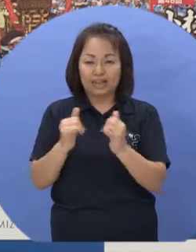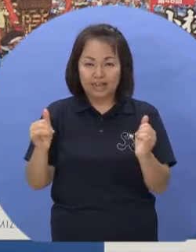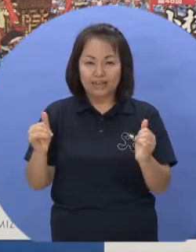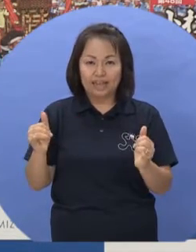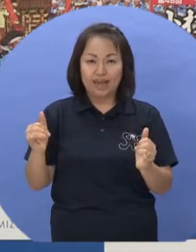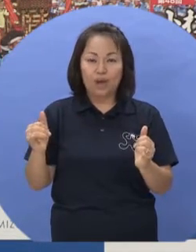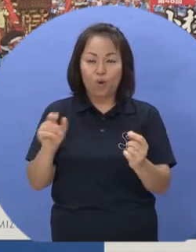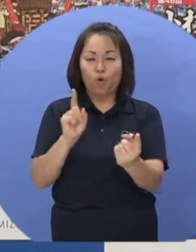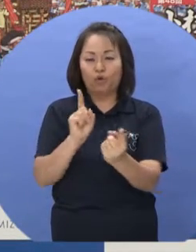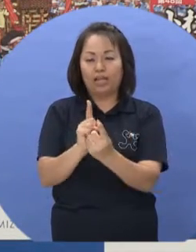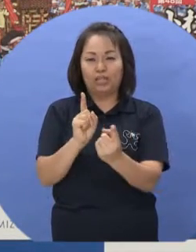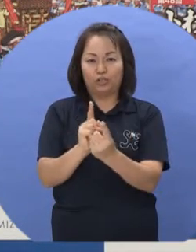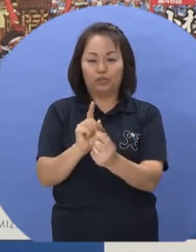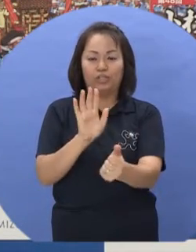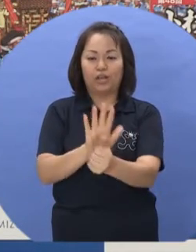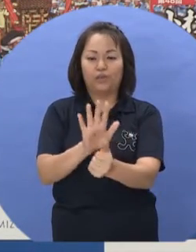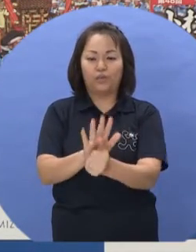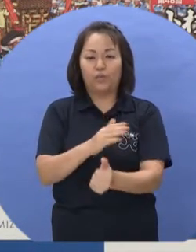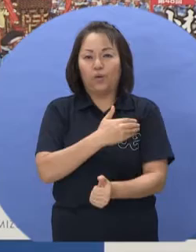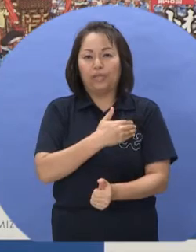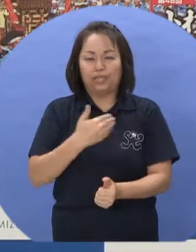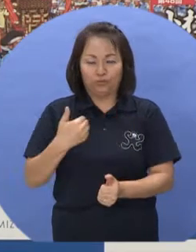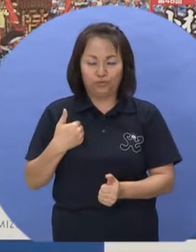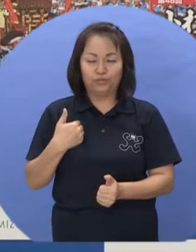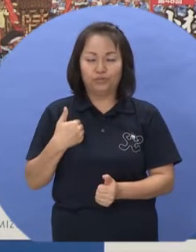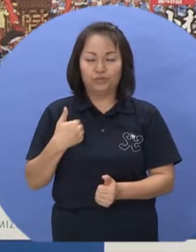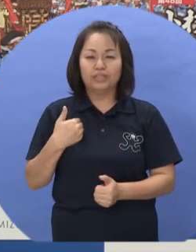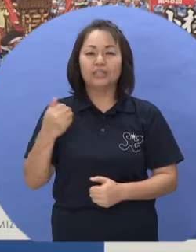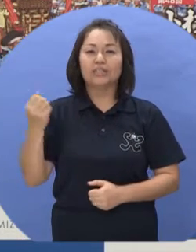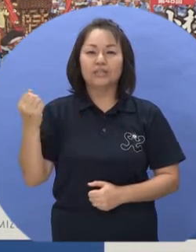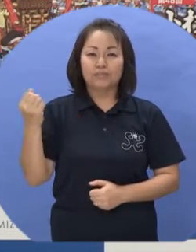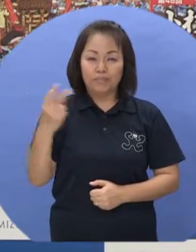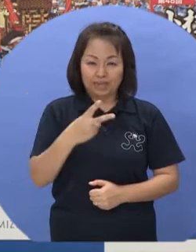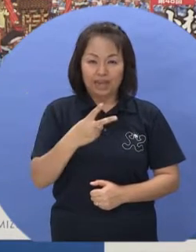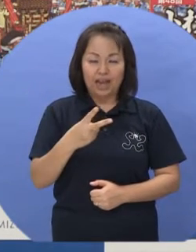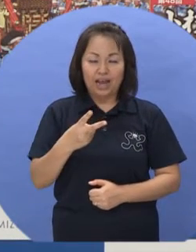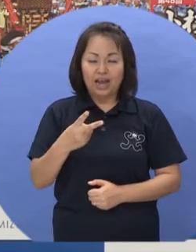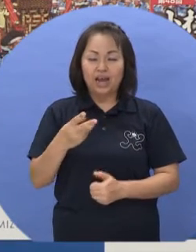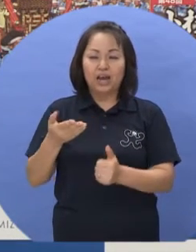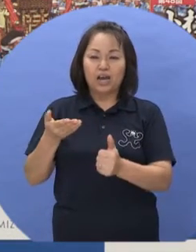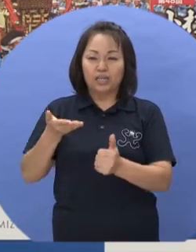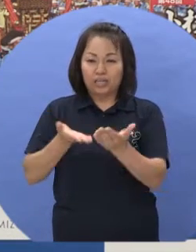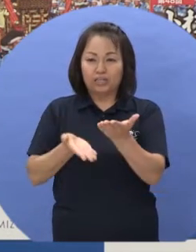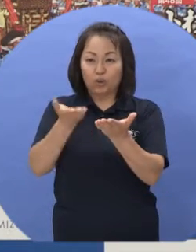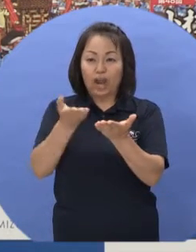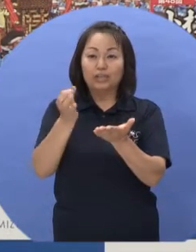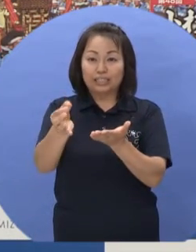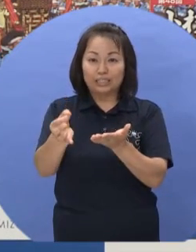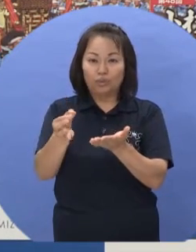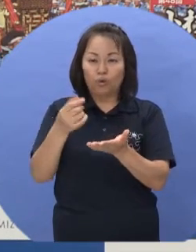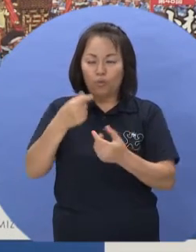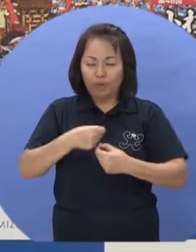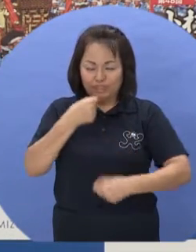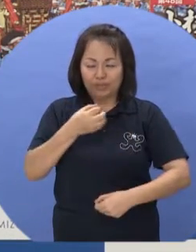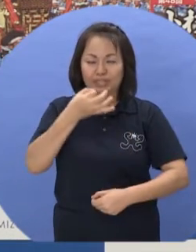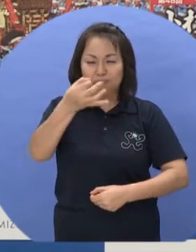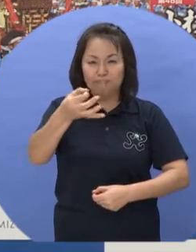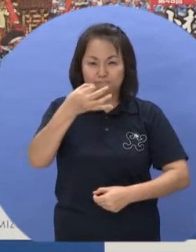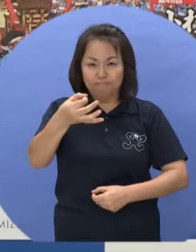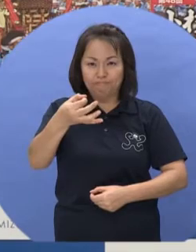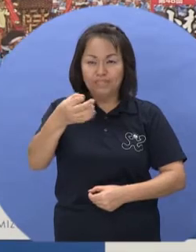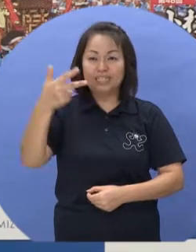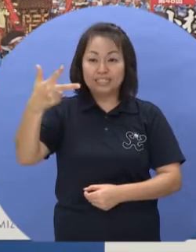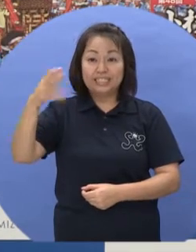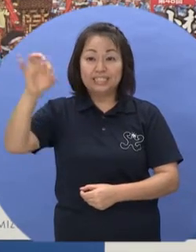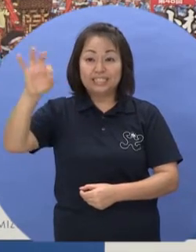象として就業されておられるということや、奨学金の返還を怠っておられないということ、自然の滞納がないことな